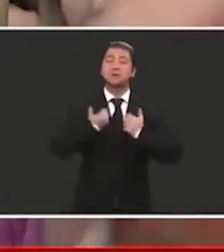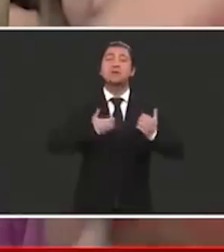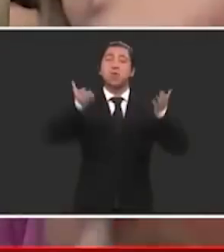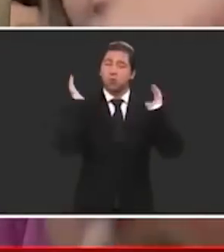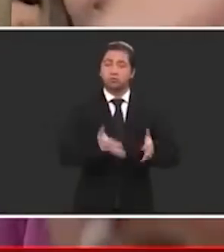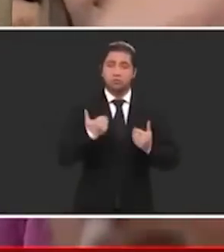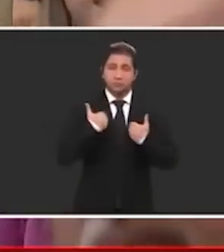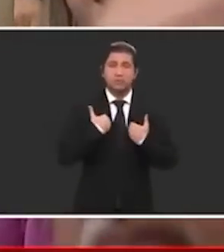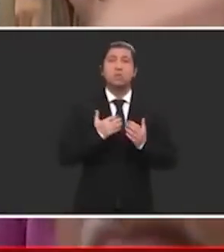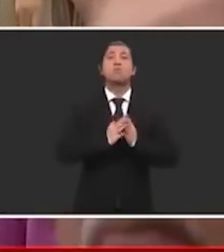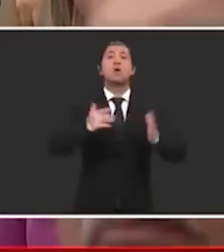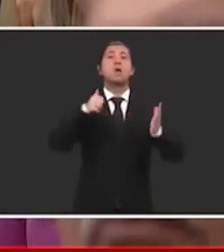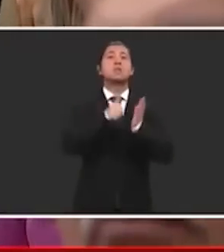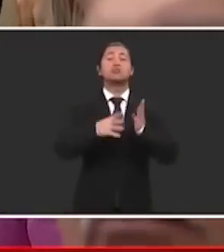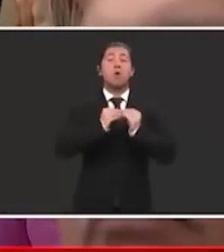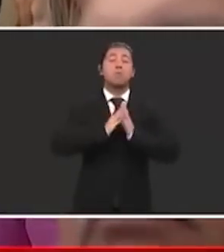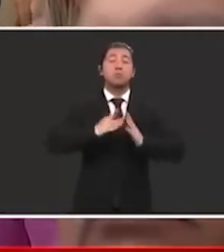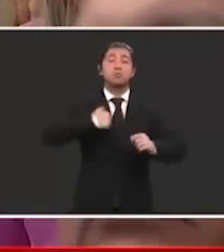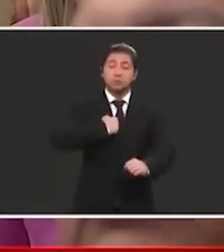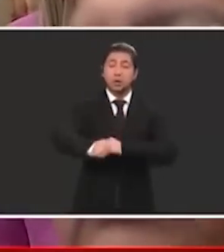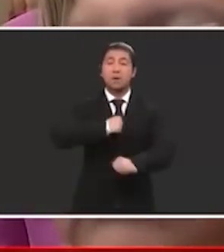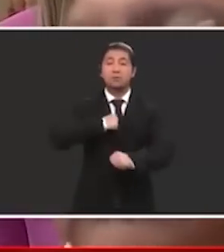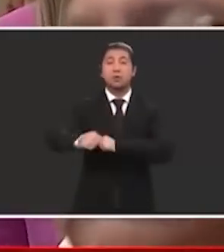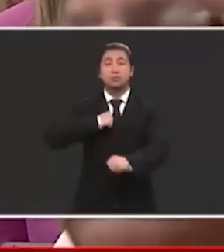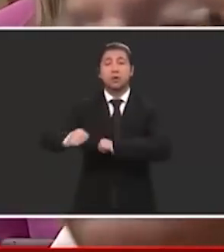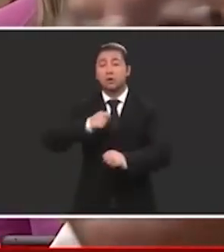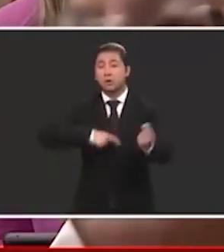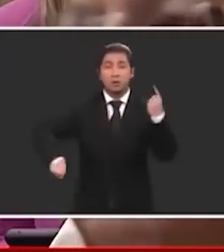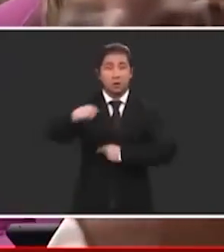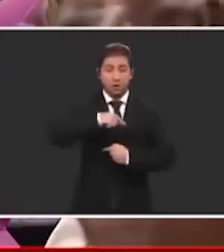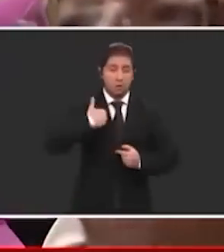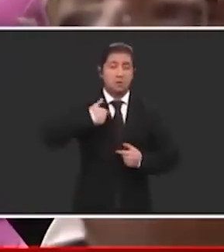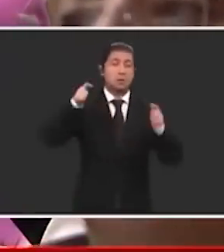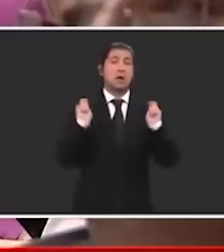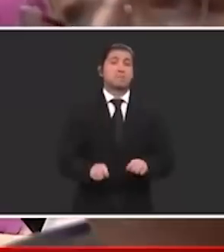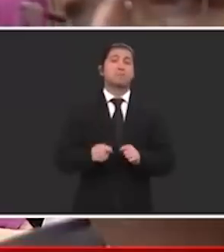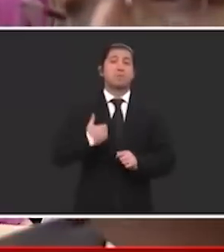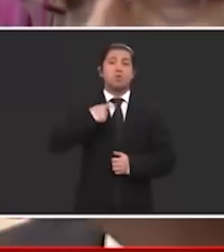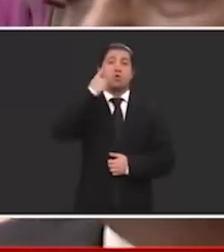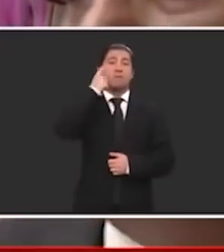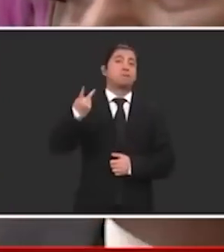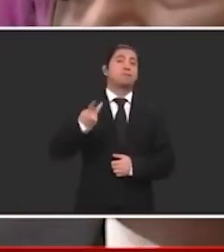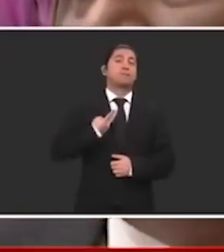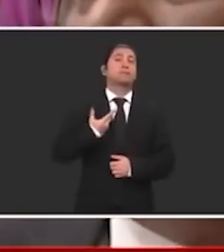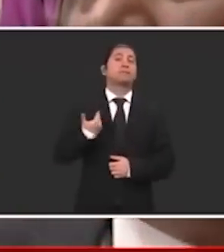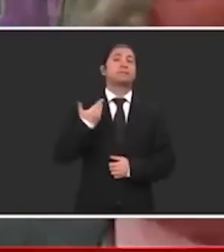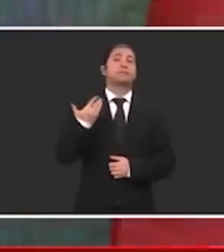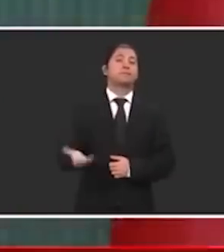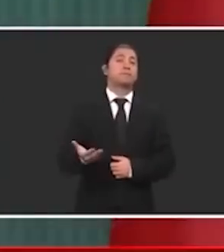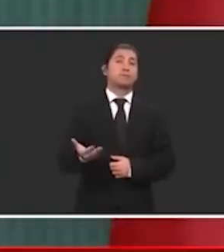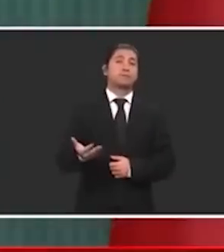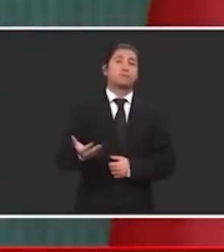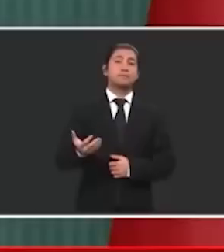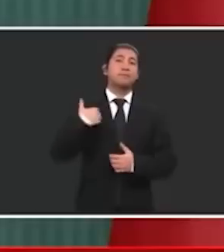rağmen verdiğimiz tarihi mücadeleler sayesinde gerçekleştirmiş bir hükümetiz.